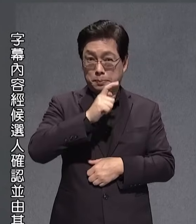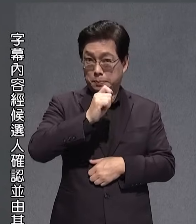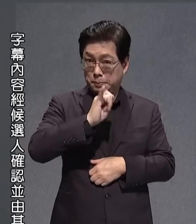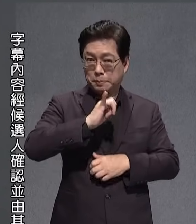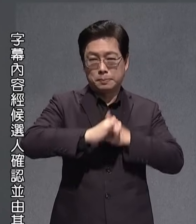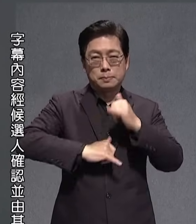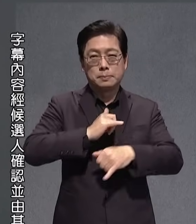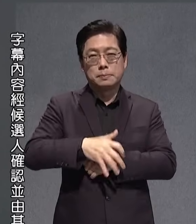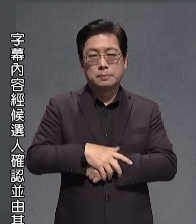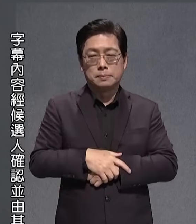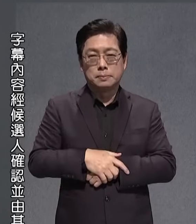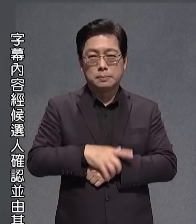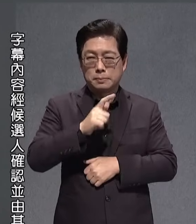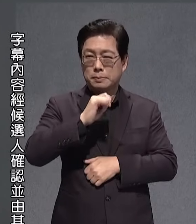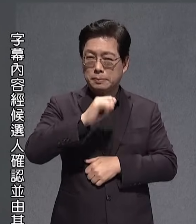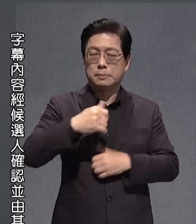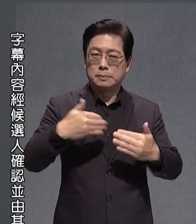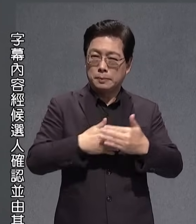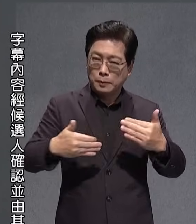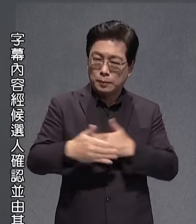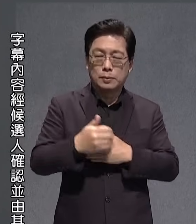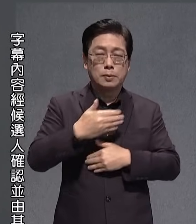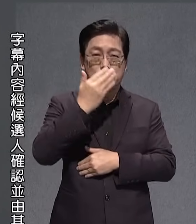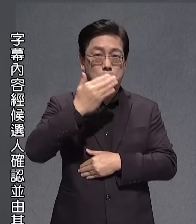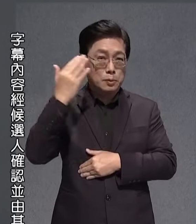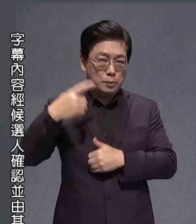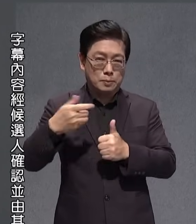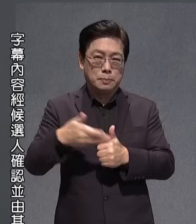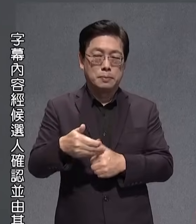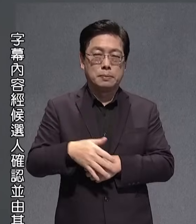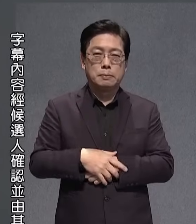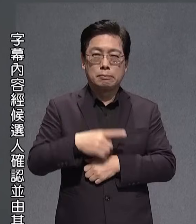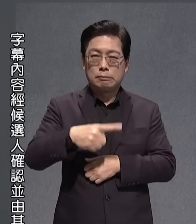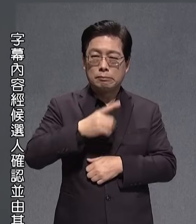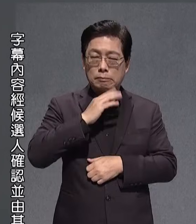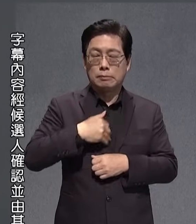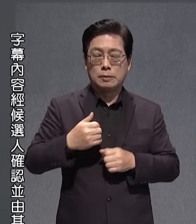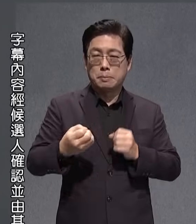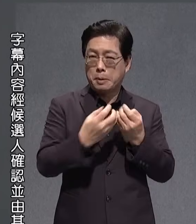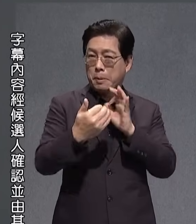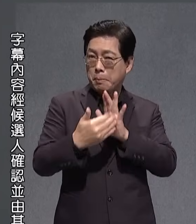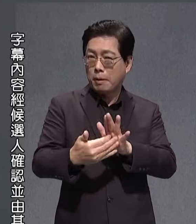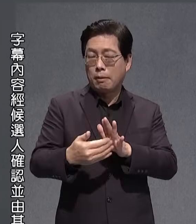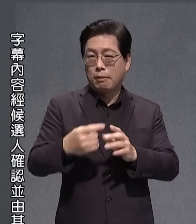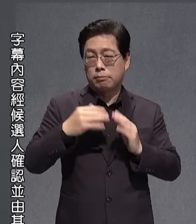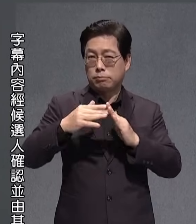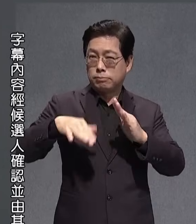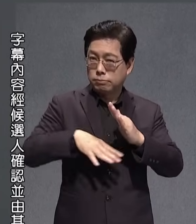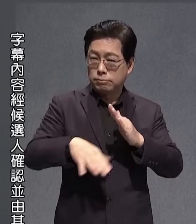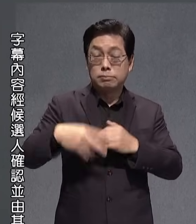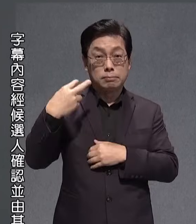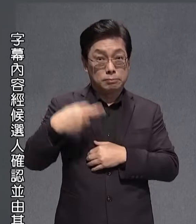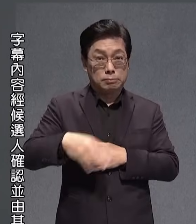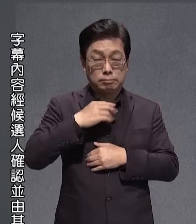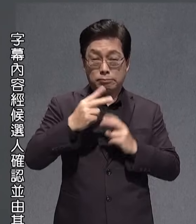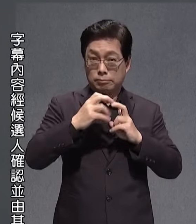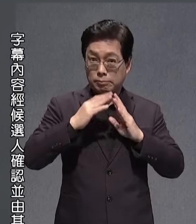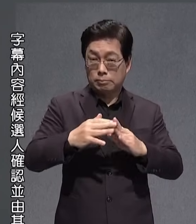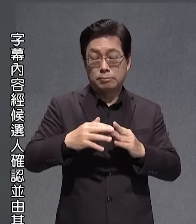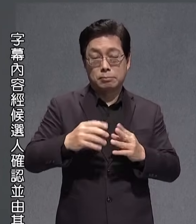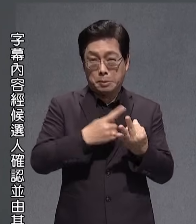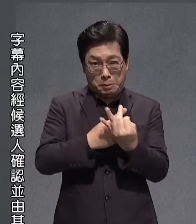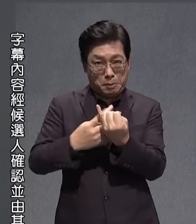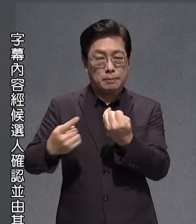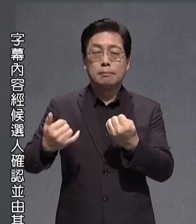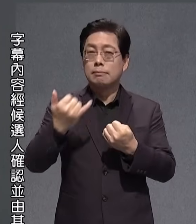生活，智慧交通、智慧旅游、智慧教育、智慧防灾、智慧家庭，甚至智慧城市，来